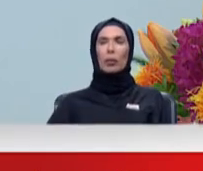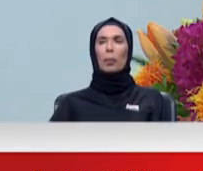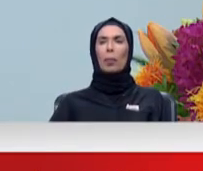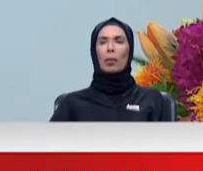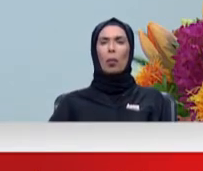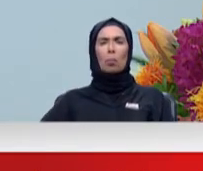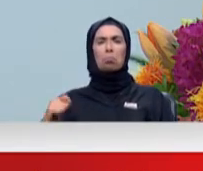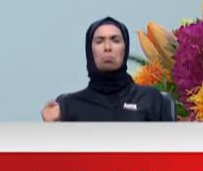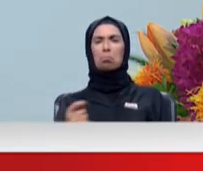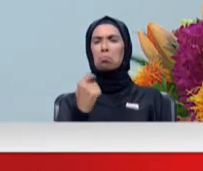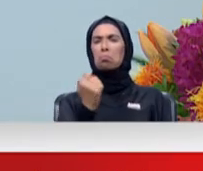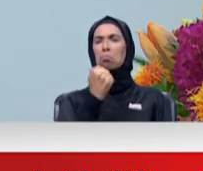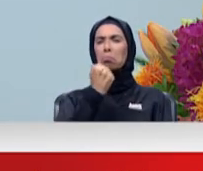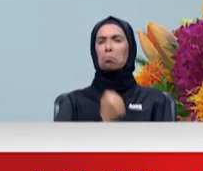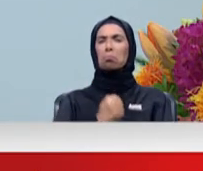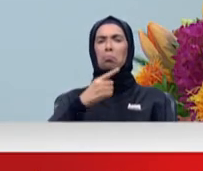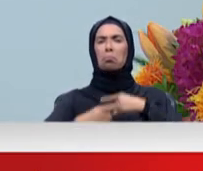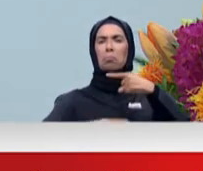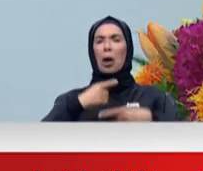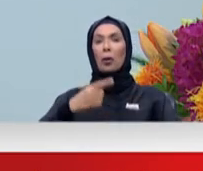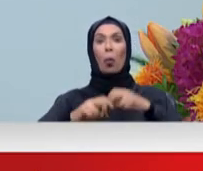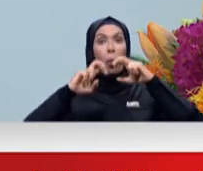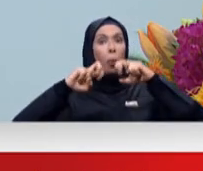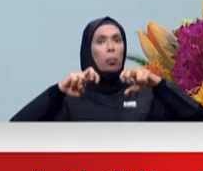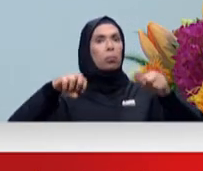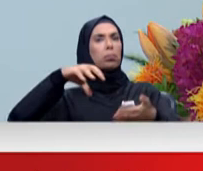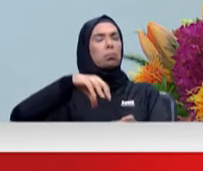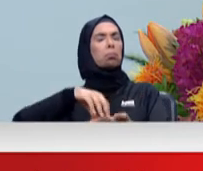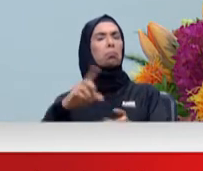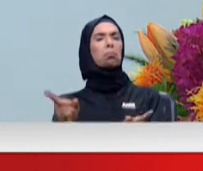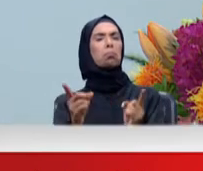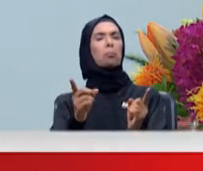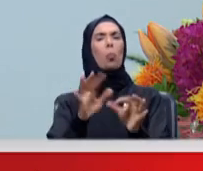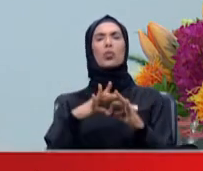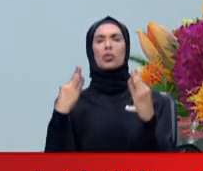حركة مستمرة وتبحث عن موقعها الطبيعي في مجتمعها،